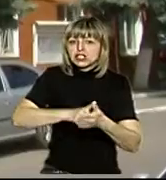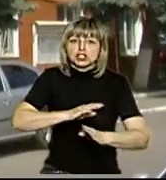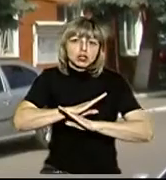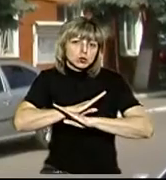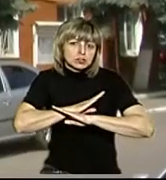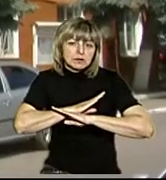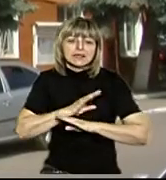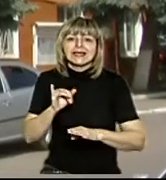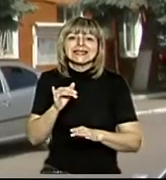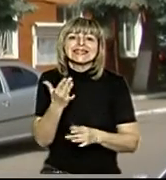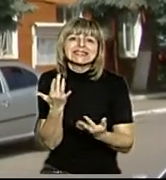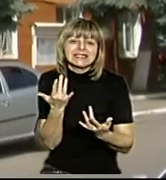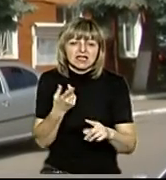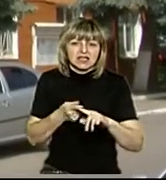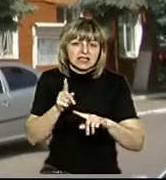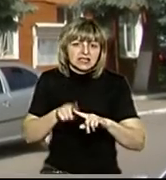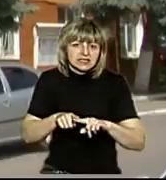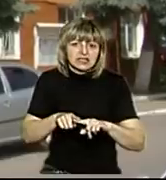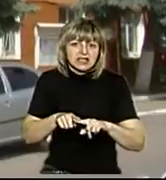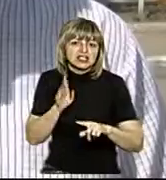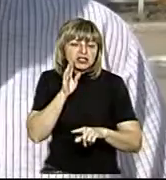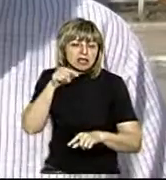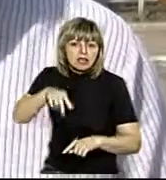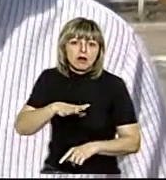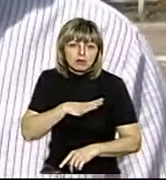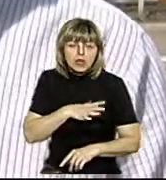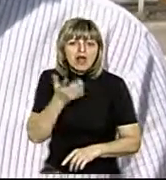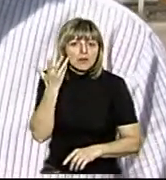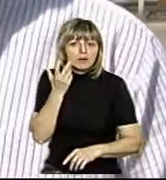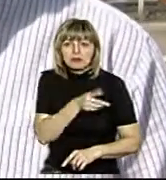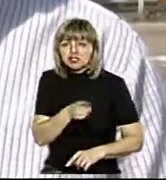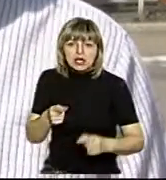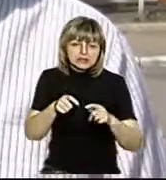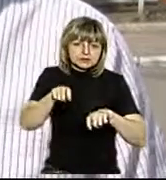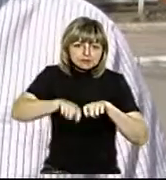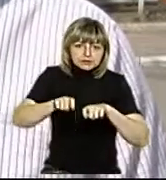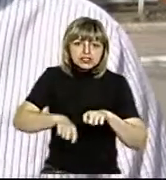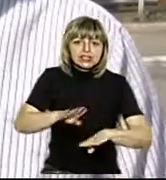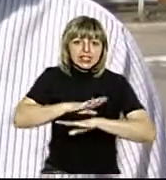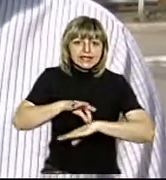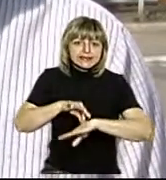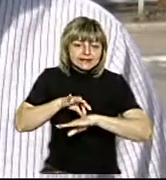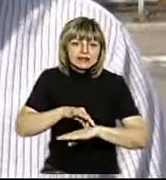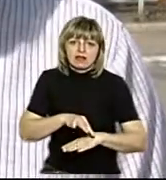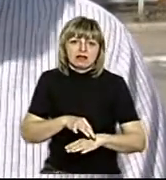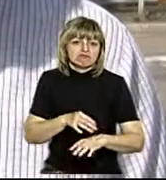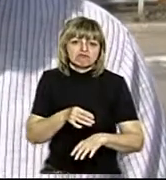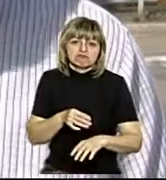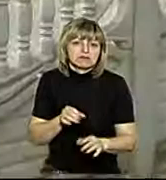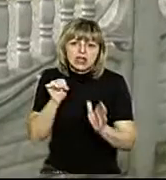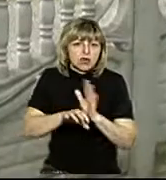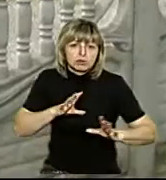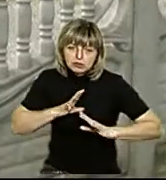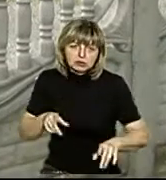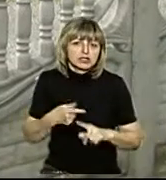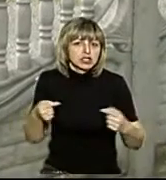період, який час це сталося. При огляді трупа слідів насильницької смерті не виявлено, це